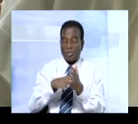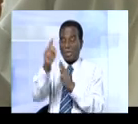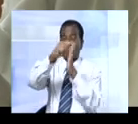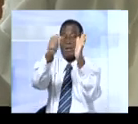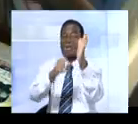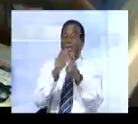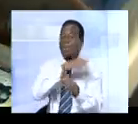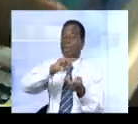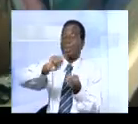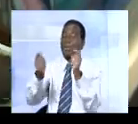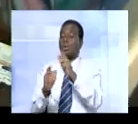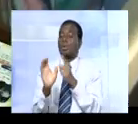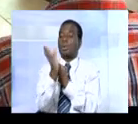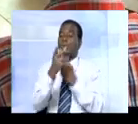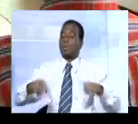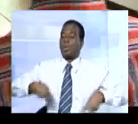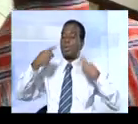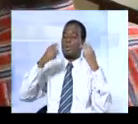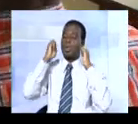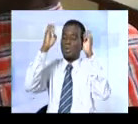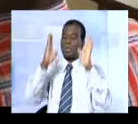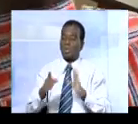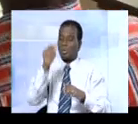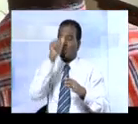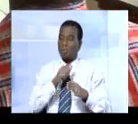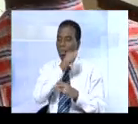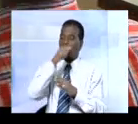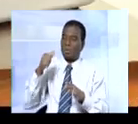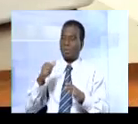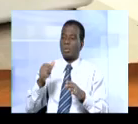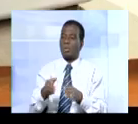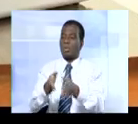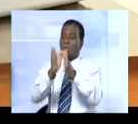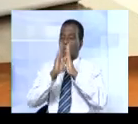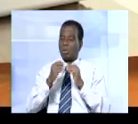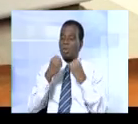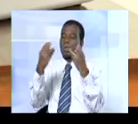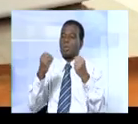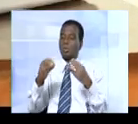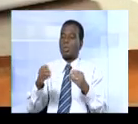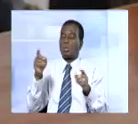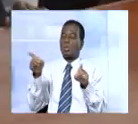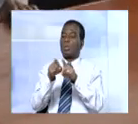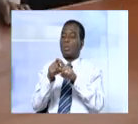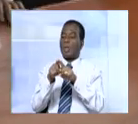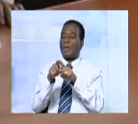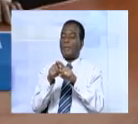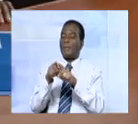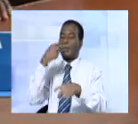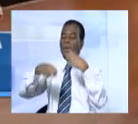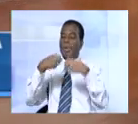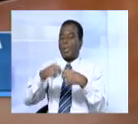et pour l'amélioration des conditions de vie des enseignants du privé. Les doléances sont nombreuses, notamment le